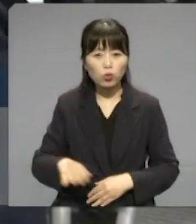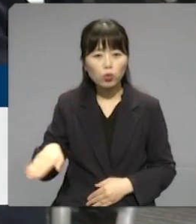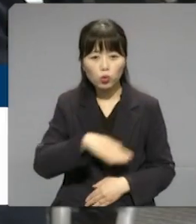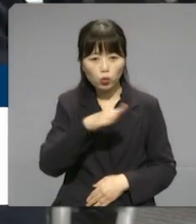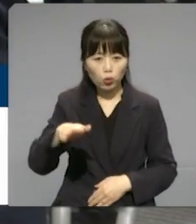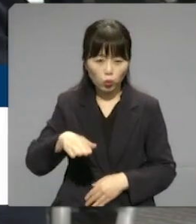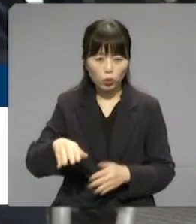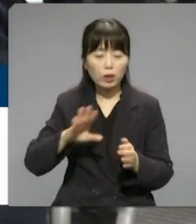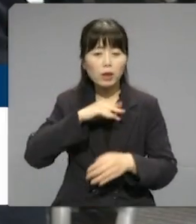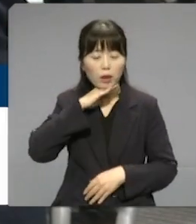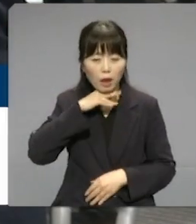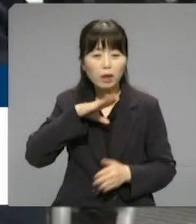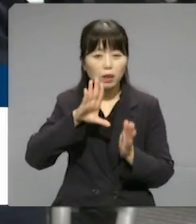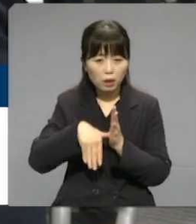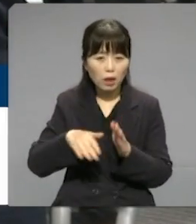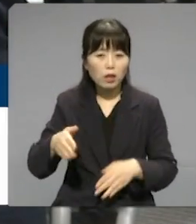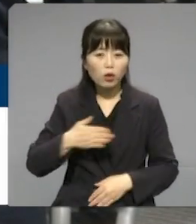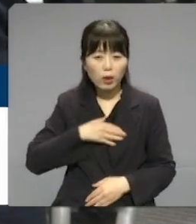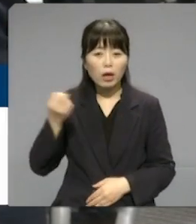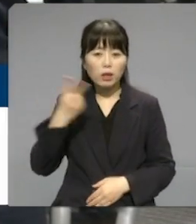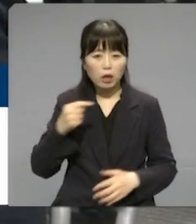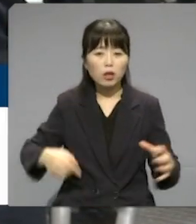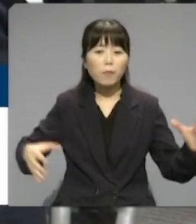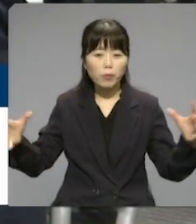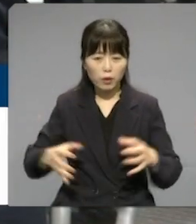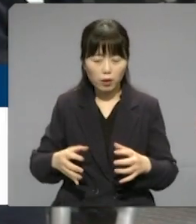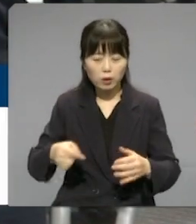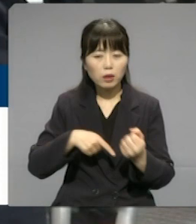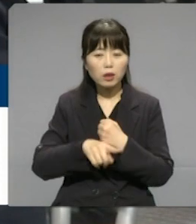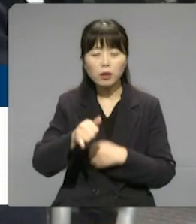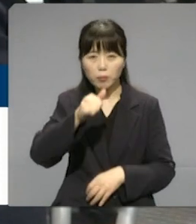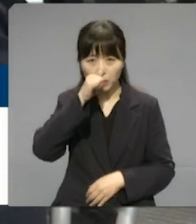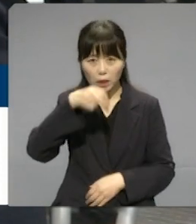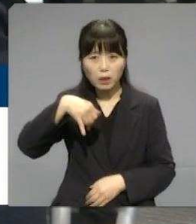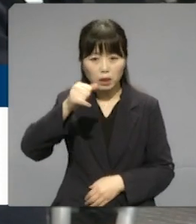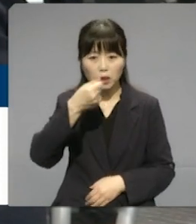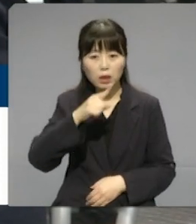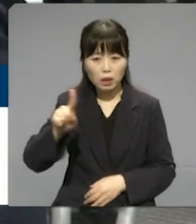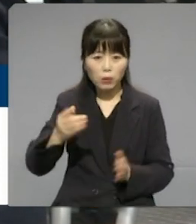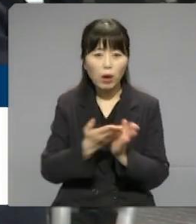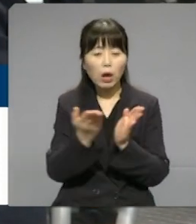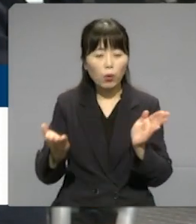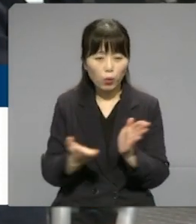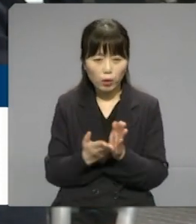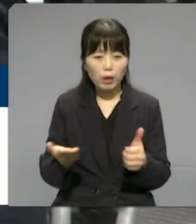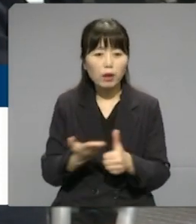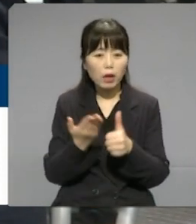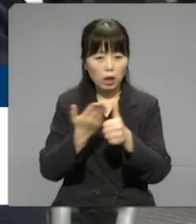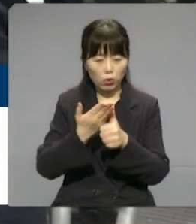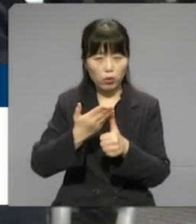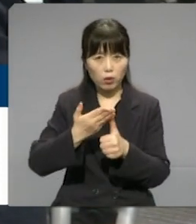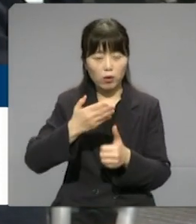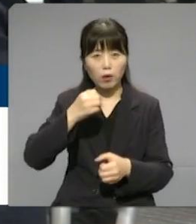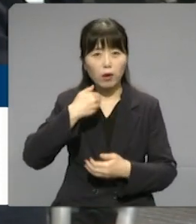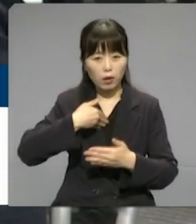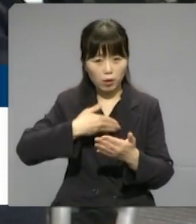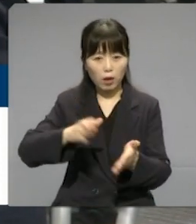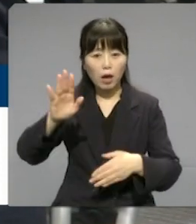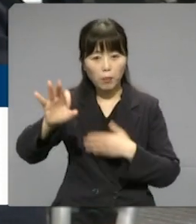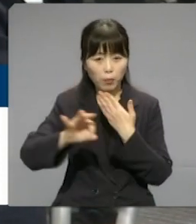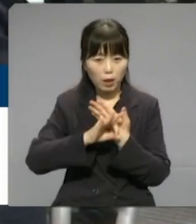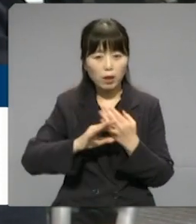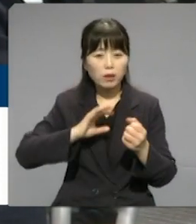세대에 우리 시대에 저희가 다시 또 협력해서 또 의미 있는 모습으로 또 시화를 갖고 나간다면